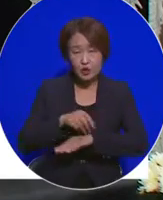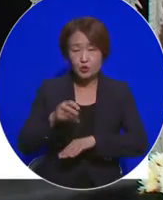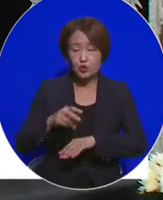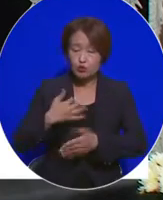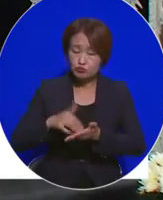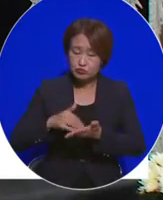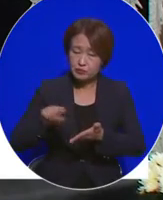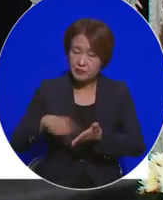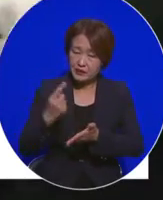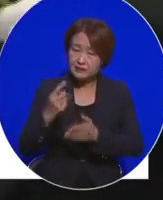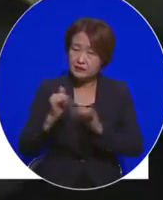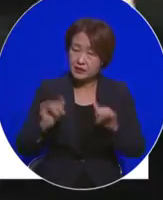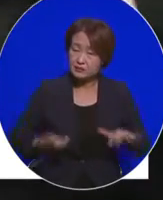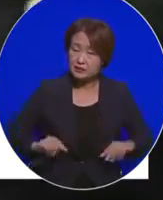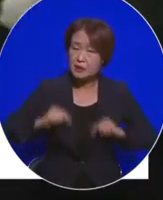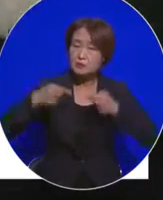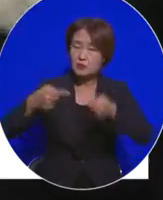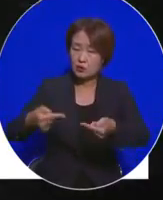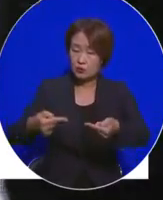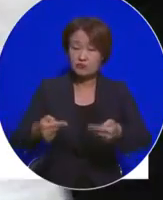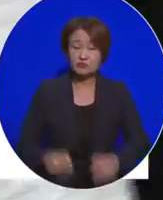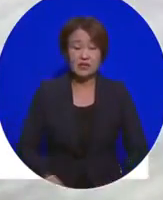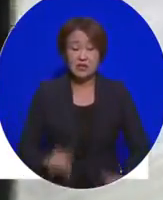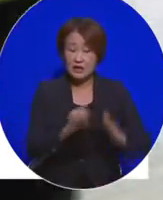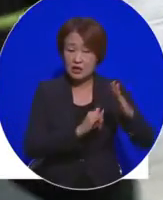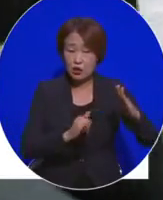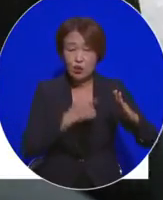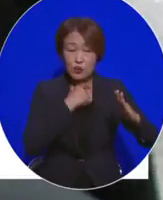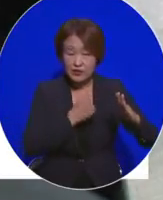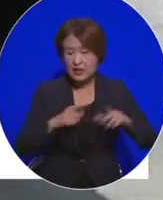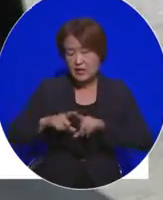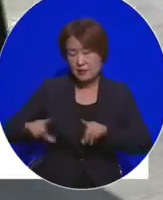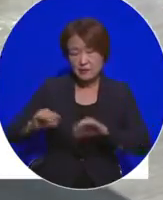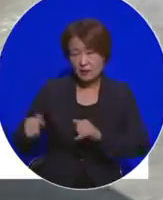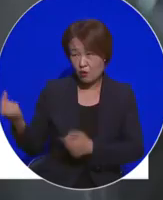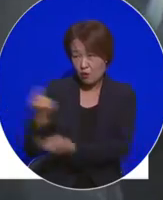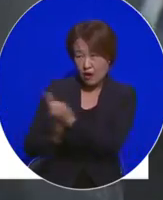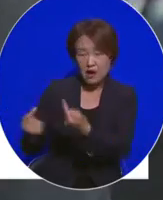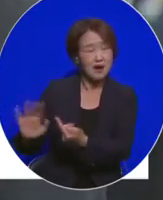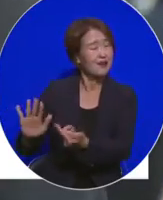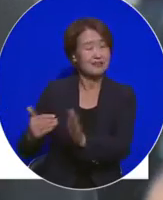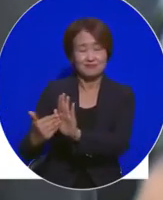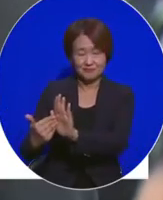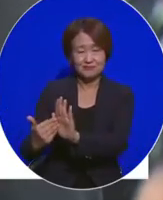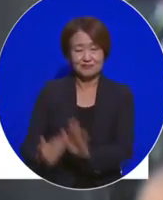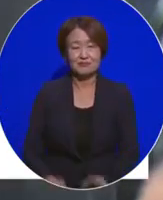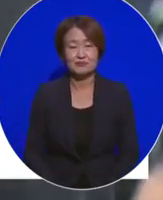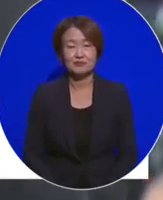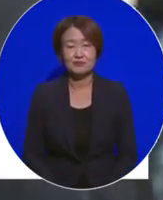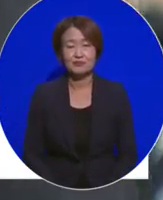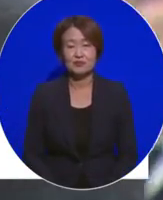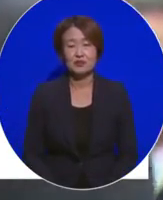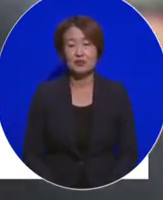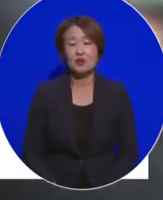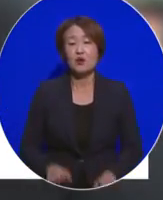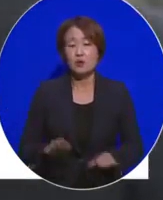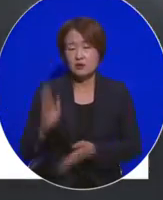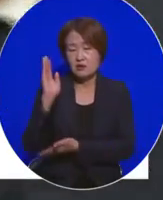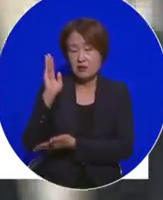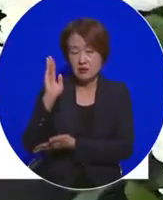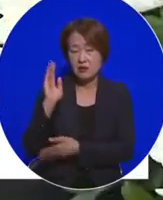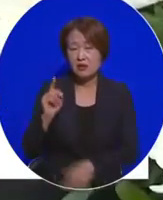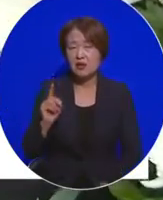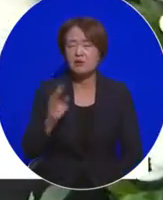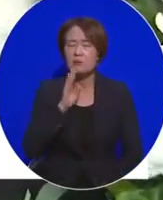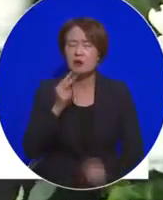명이 참석했으며 유가족의 뜻에 따라 일반인의 조문은 제한됐습니다. 조승환 장관은 연결사를 통해 지난 2년